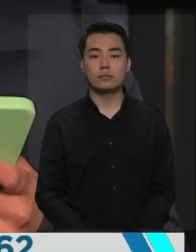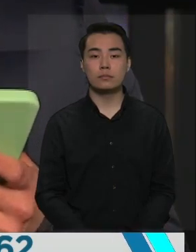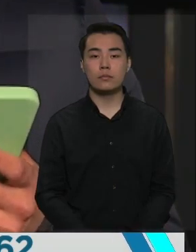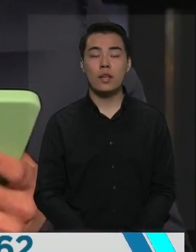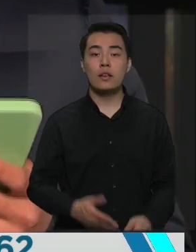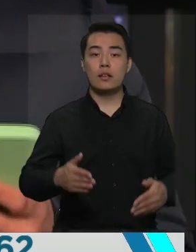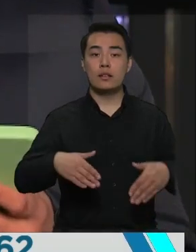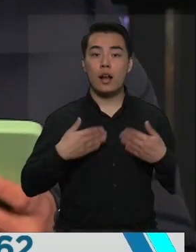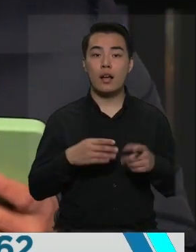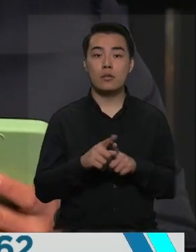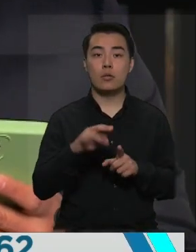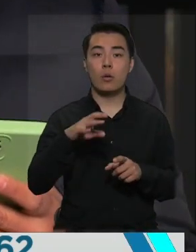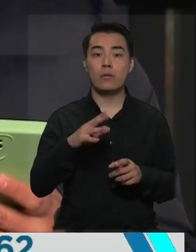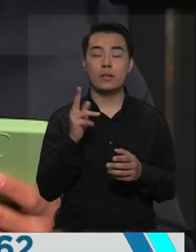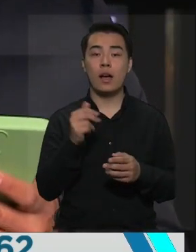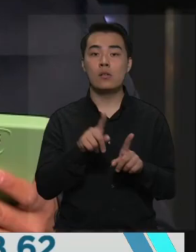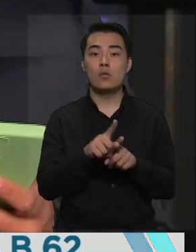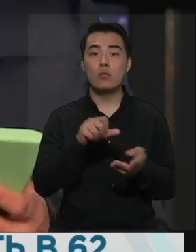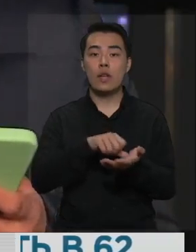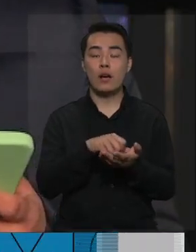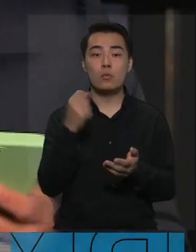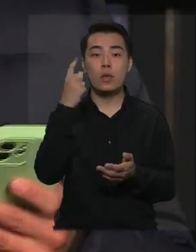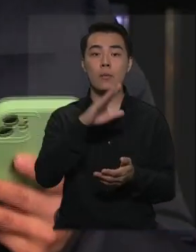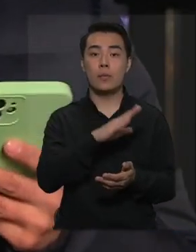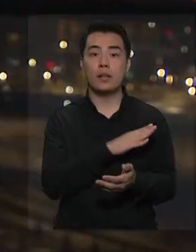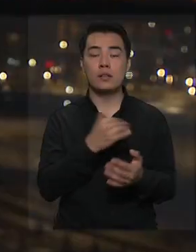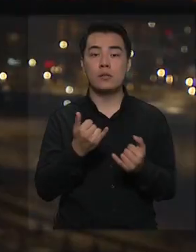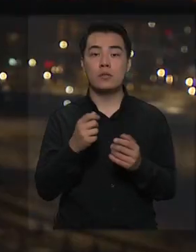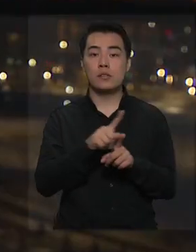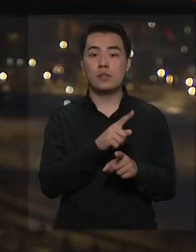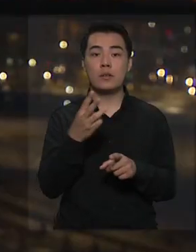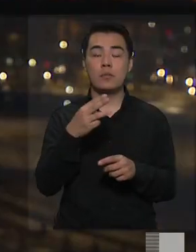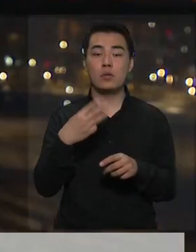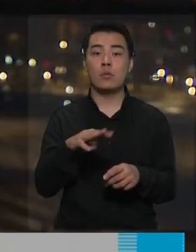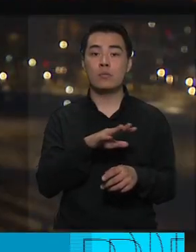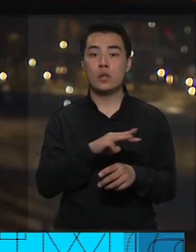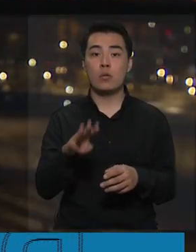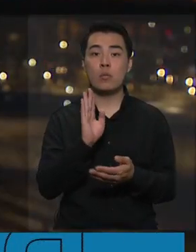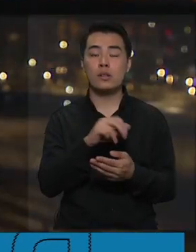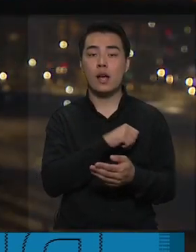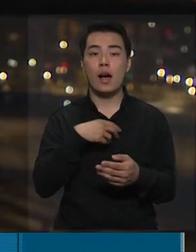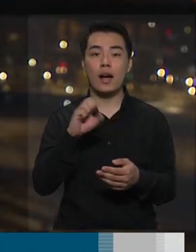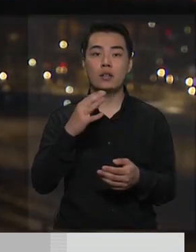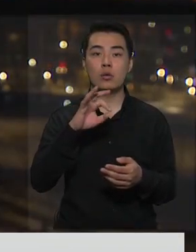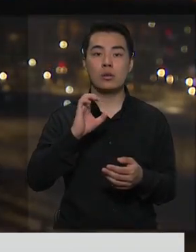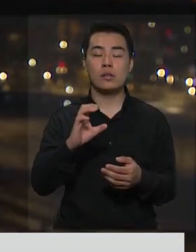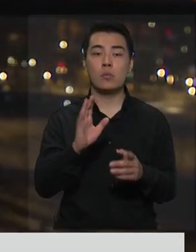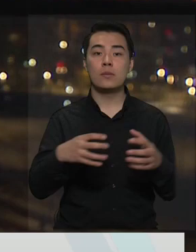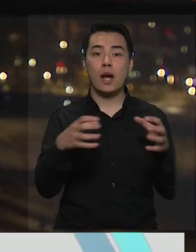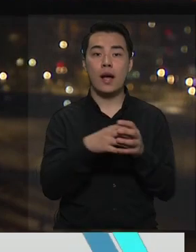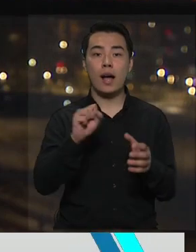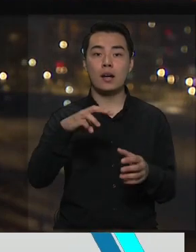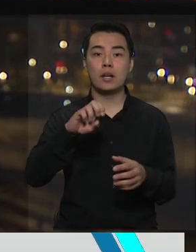Добрый вечер любовь да именно участников уже известны через полтора часа в дискуссию вступят айдоса Рэм от партии